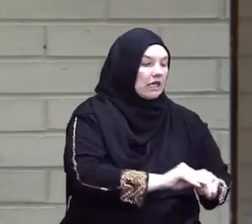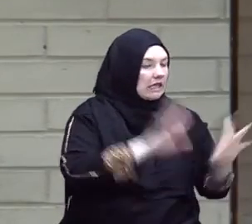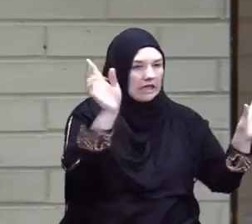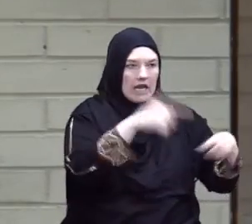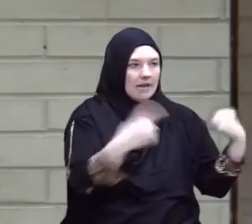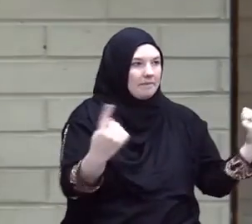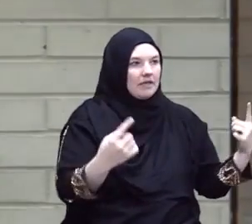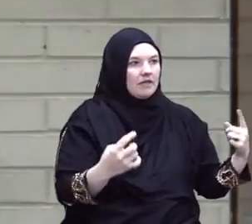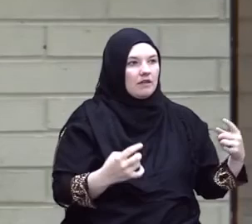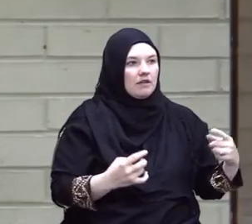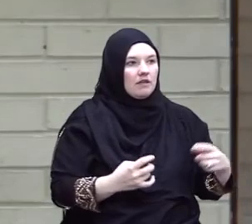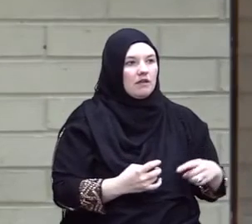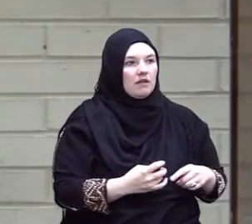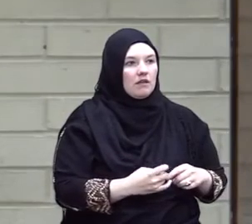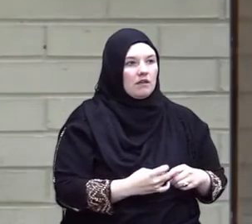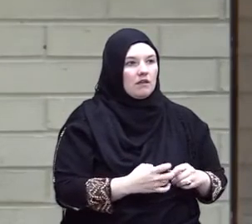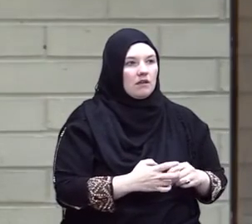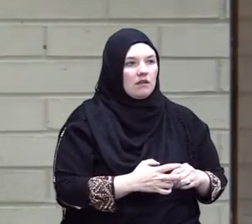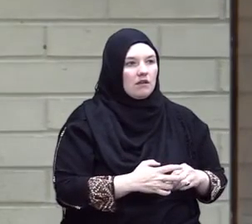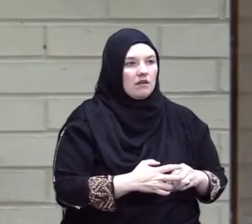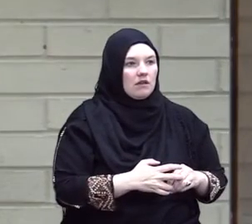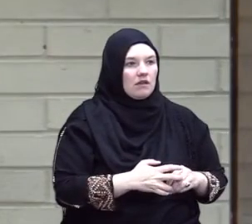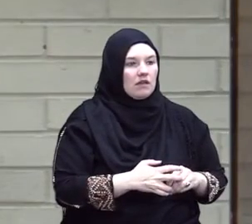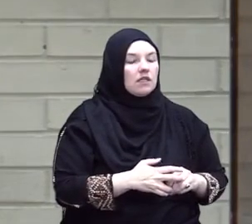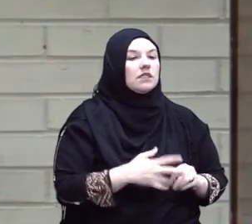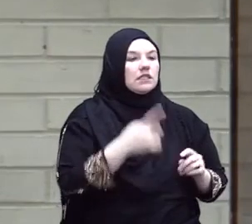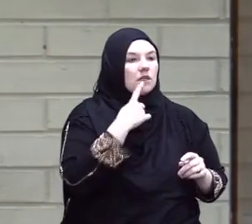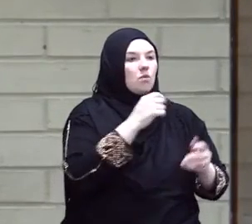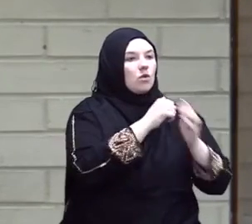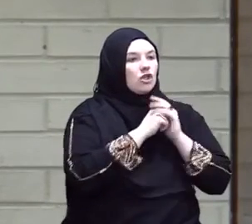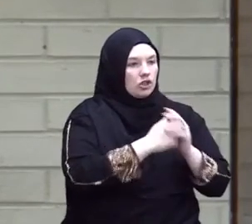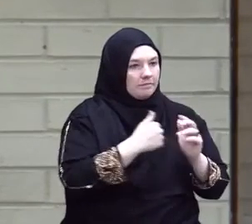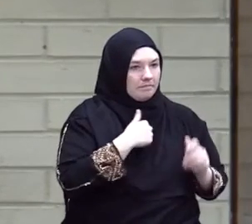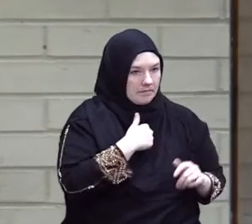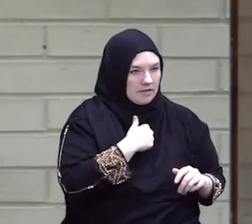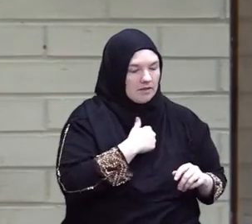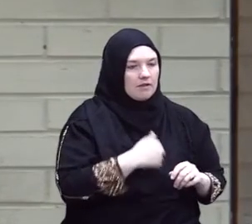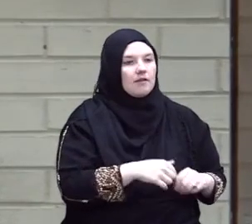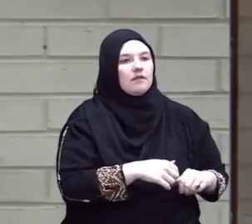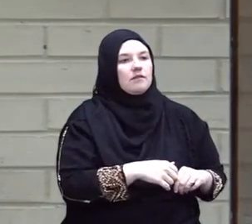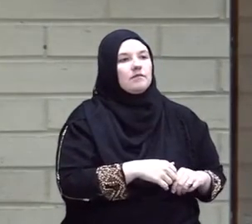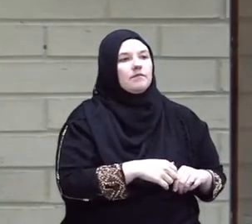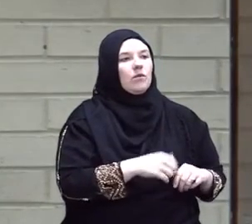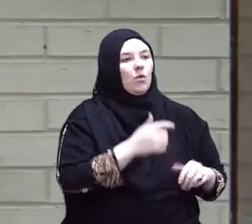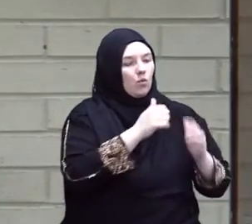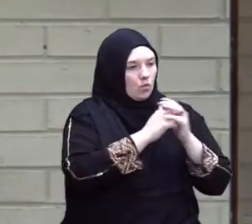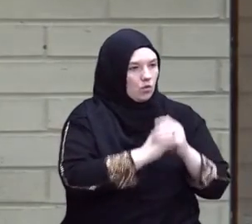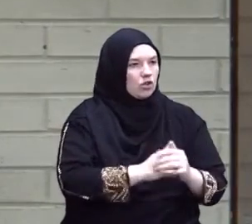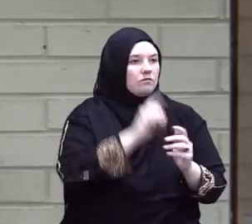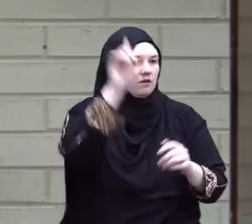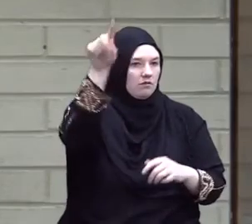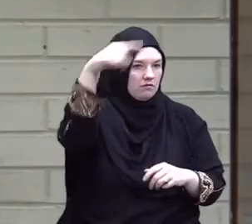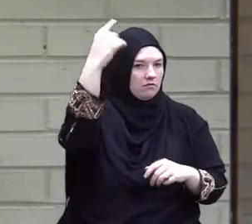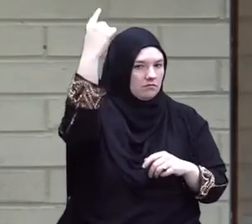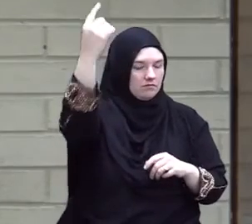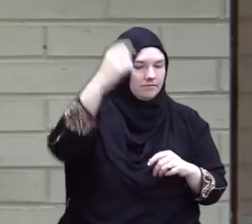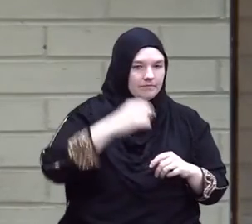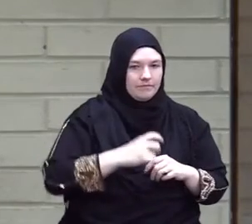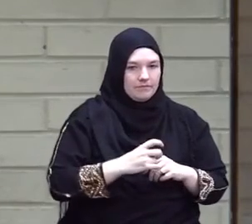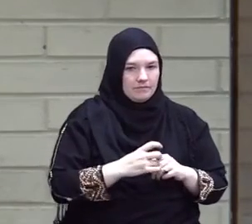enemy. وَأَنِ اعْبُدُونَ. And worship me. هذا صراط